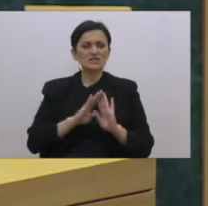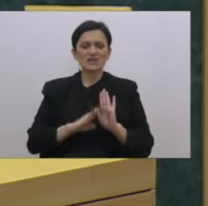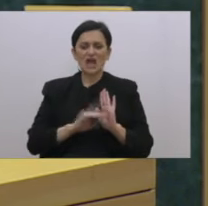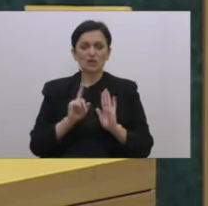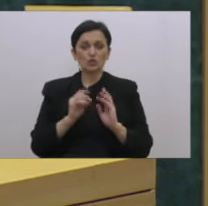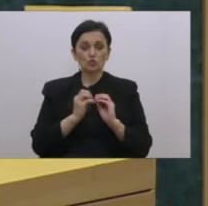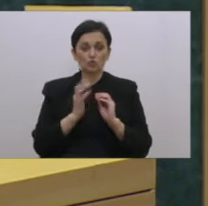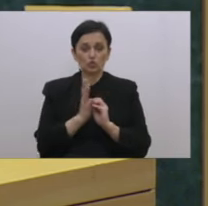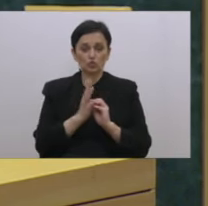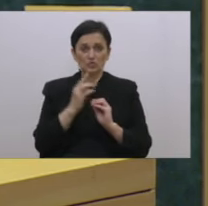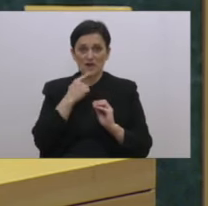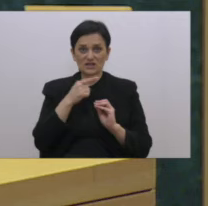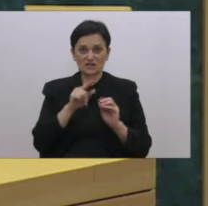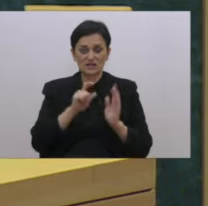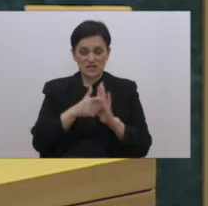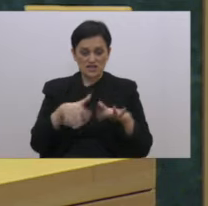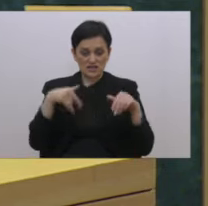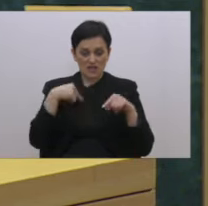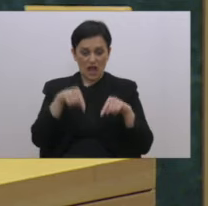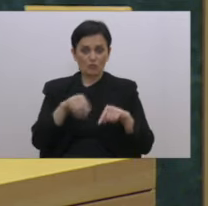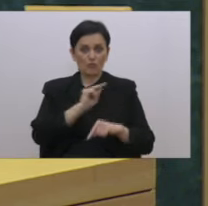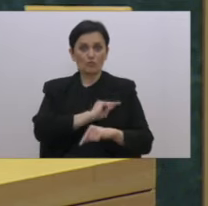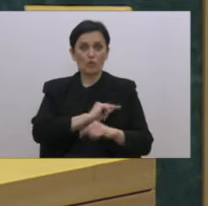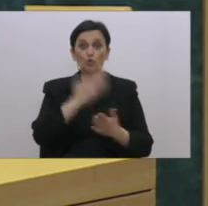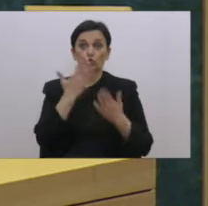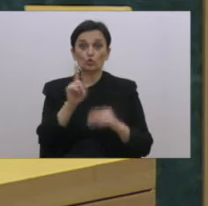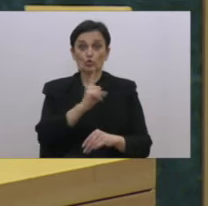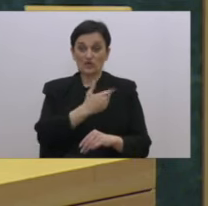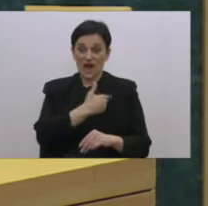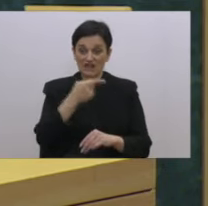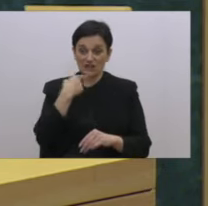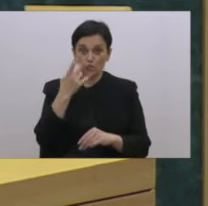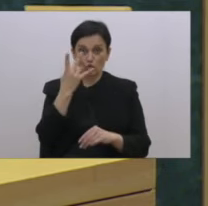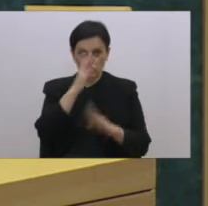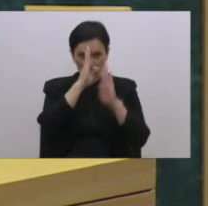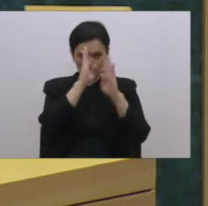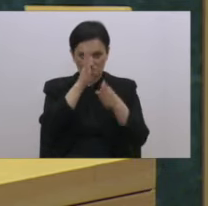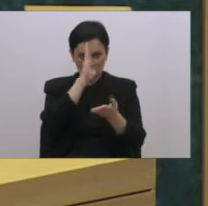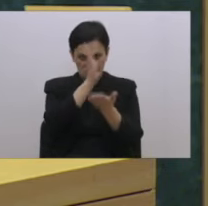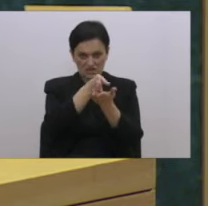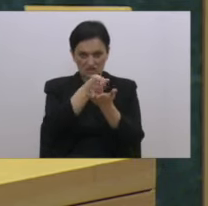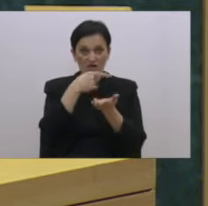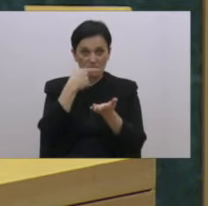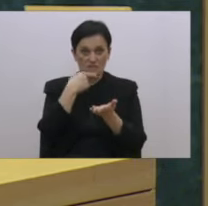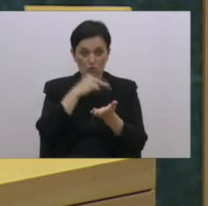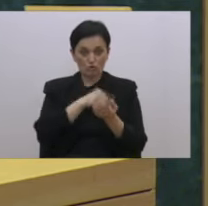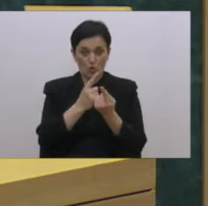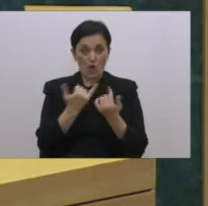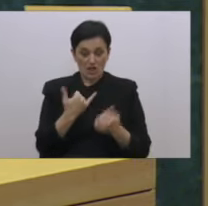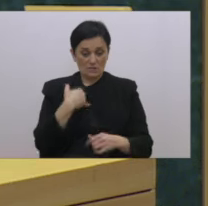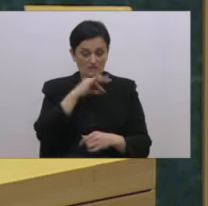15 წელია ამ დარბაზში მუშაობ, თუ რამის თქმა გინდა კოლეგას პირში უნდა უთხრა. ხო და მეც ახლა სარგებლობ ამ